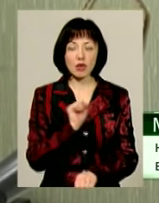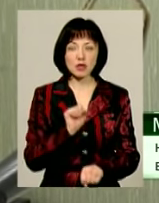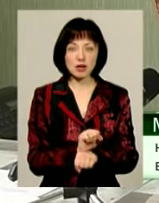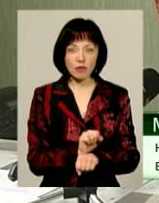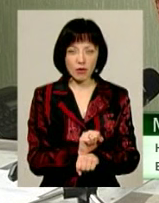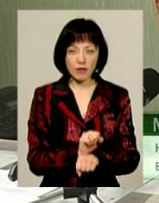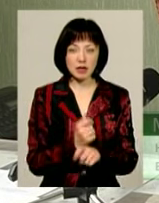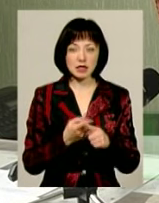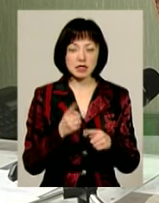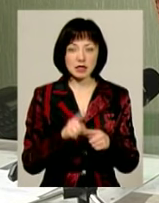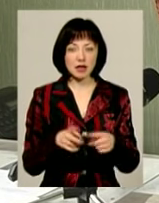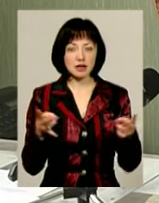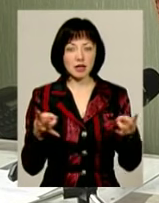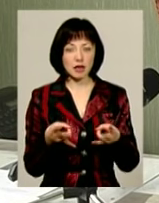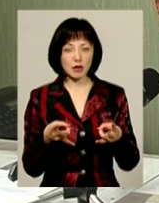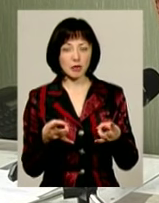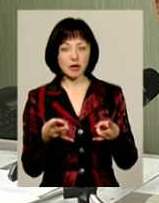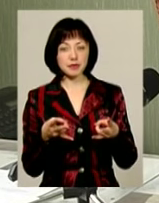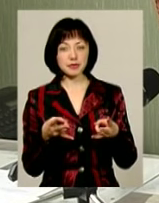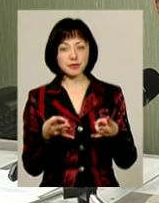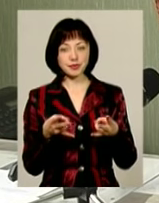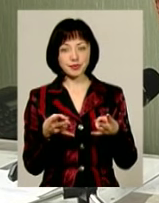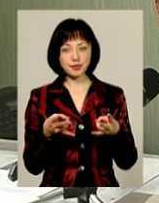законсервовані, це треба їх робити